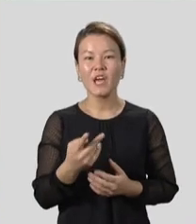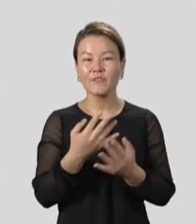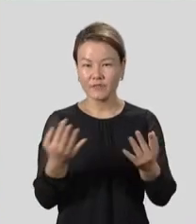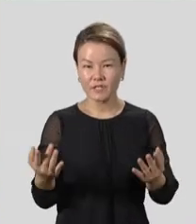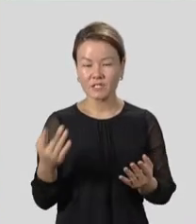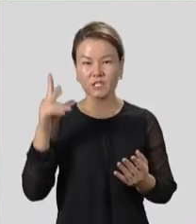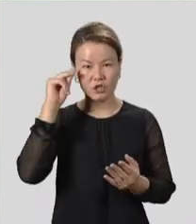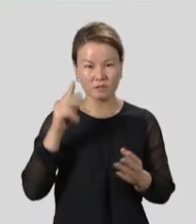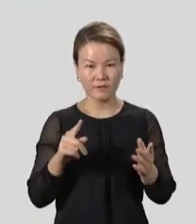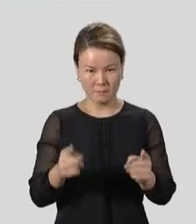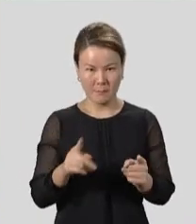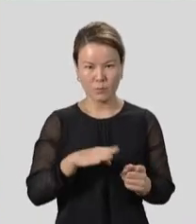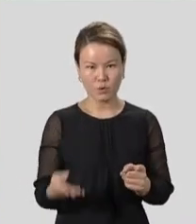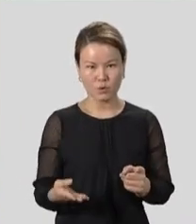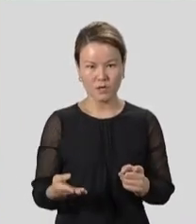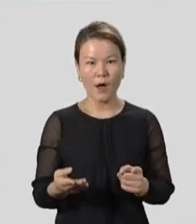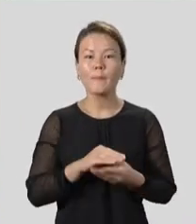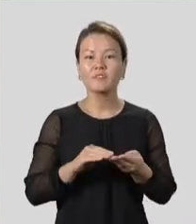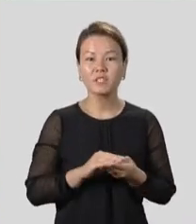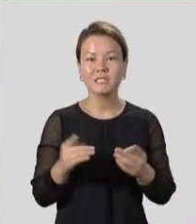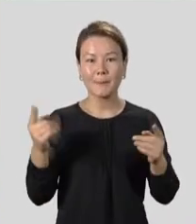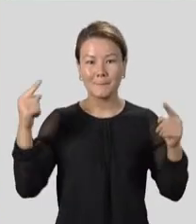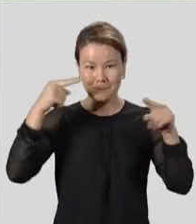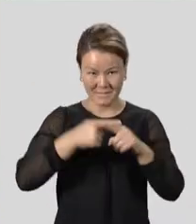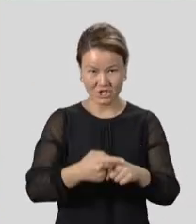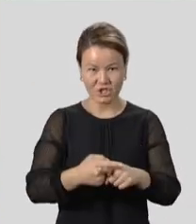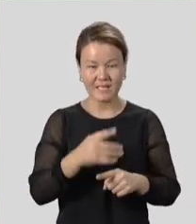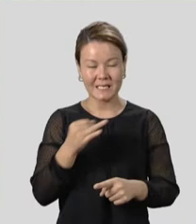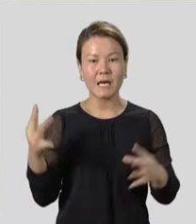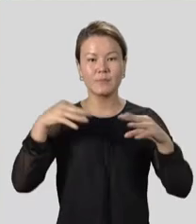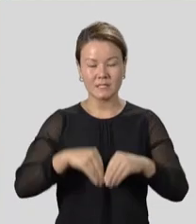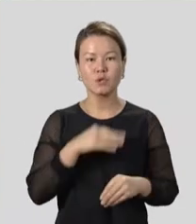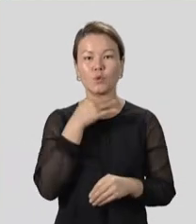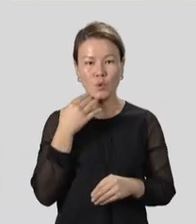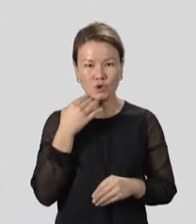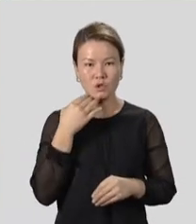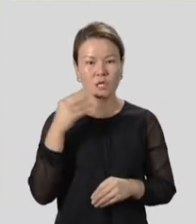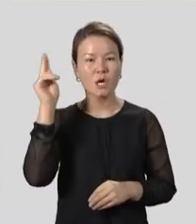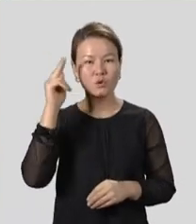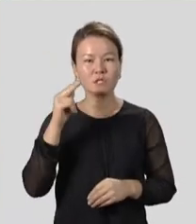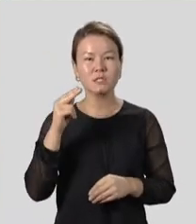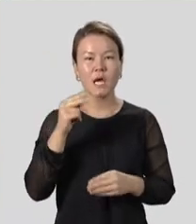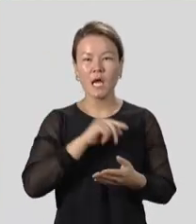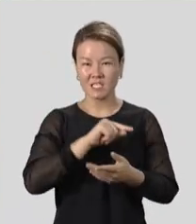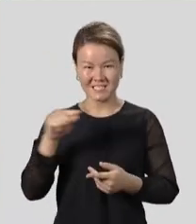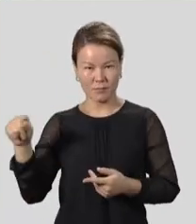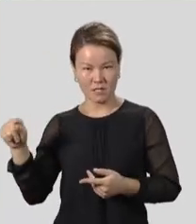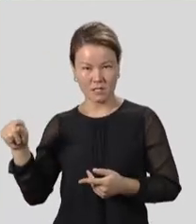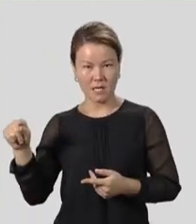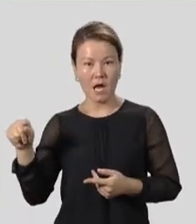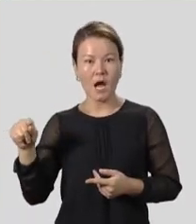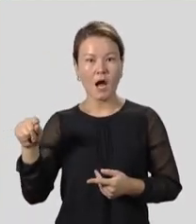виды числовых промежутков, повторить пересечение и объединение множеств, научиться изображать на координатной